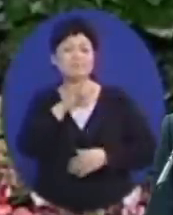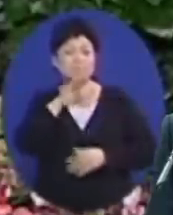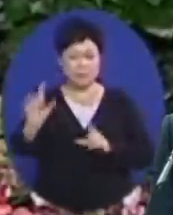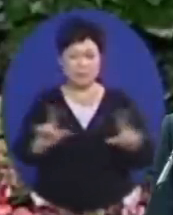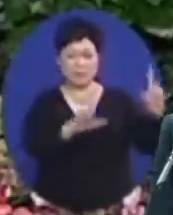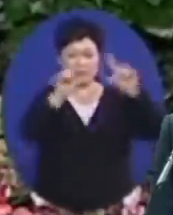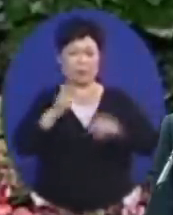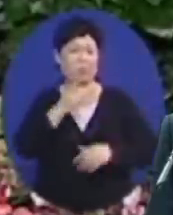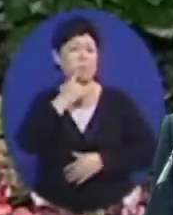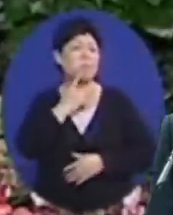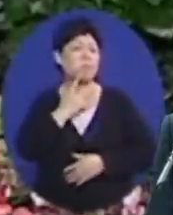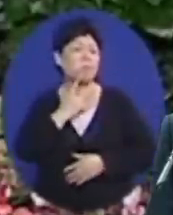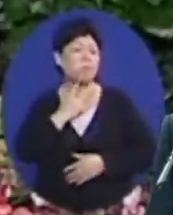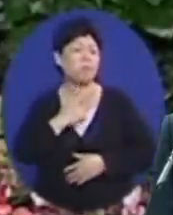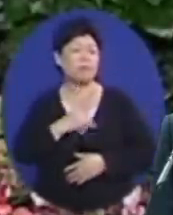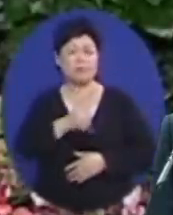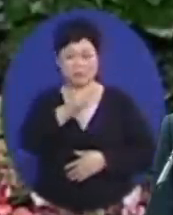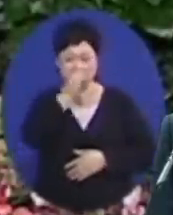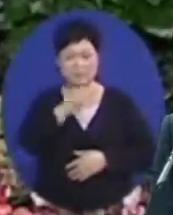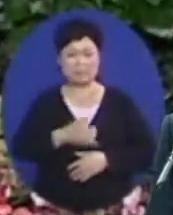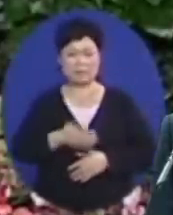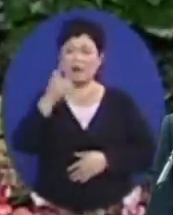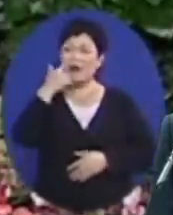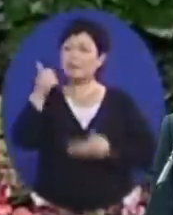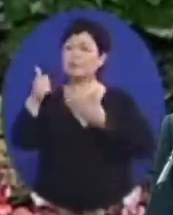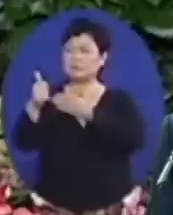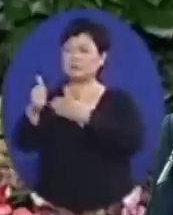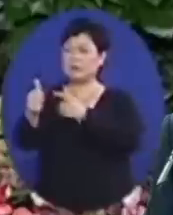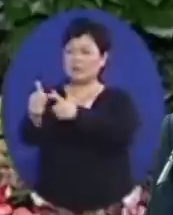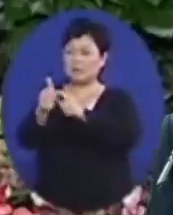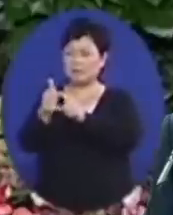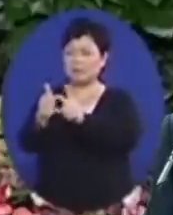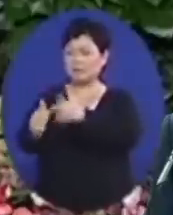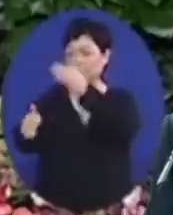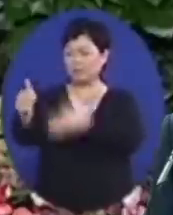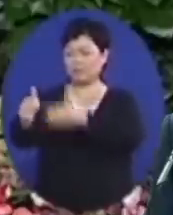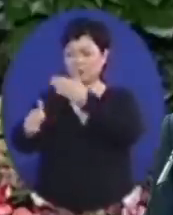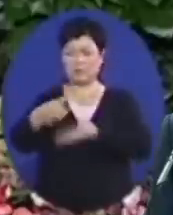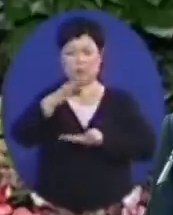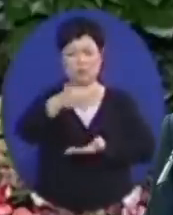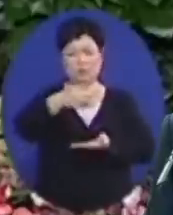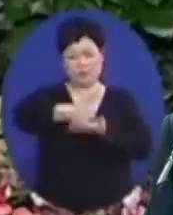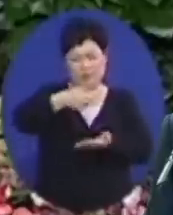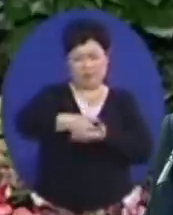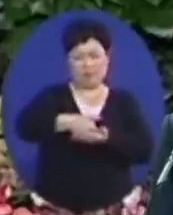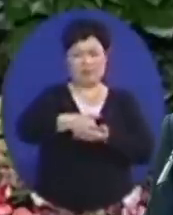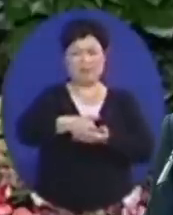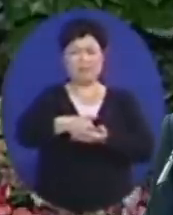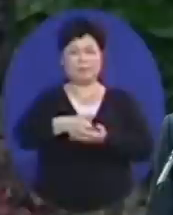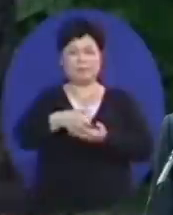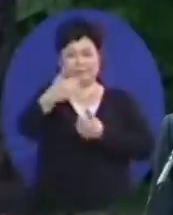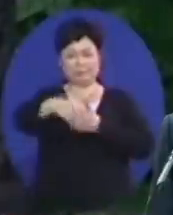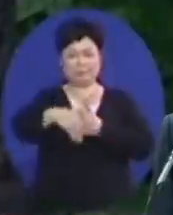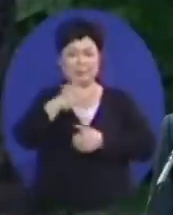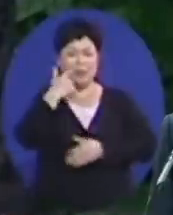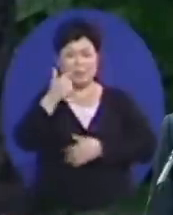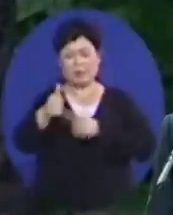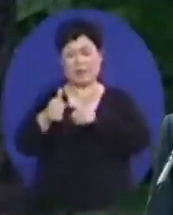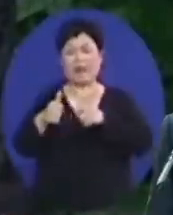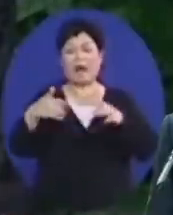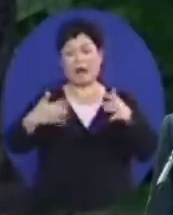생활이 부러웠습니다. 그래서 아버지께 간청하여 그 재산을 나누어 달라고 했습니다. 아버지가 너는 아직